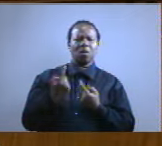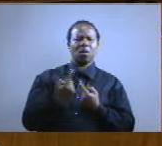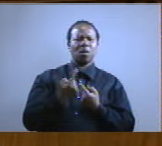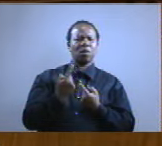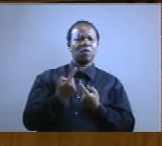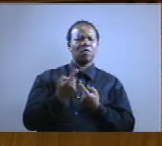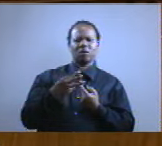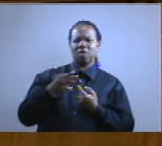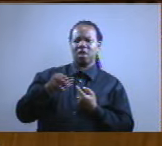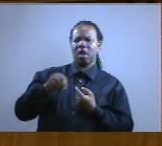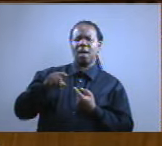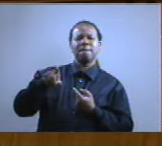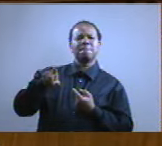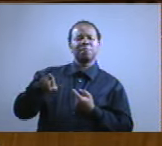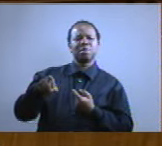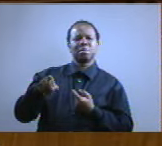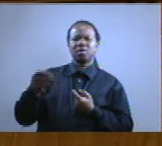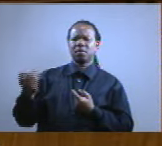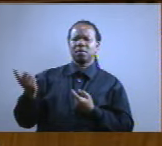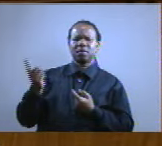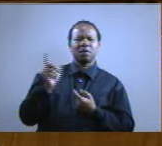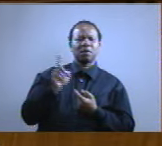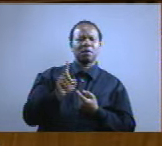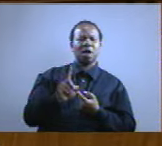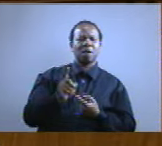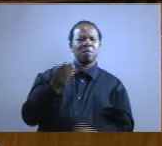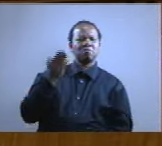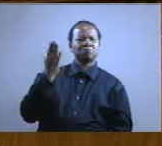hier praat, dan woon hulle nie eens die vergaderings by nie.